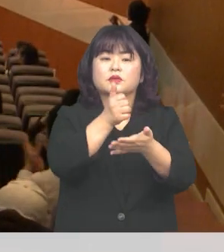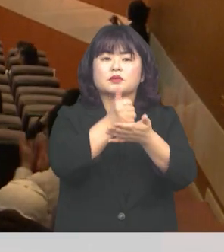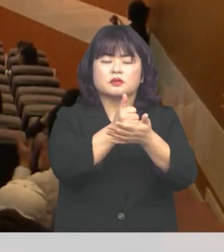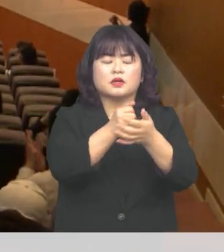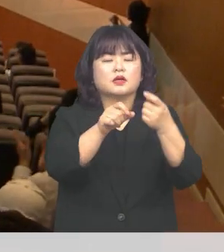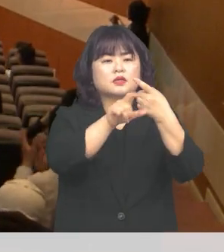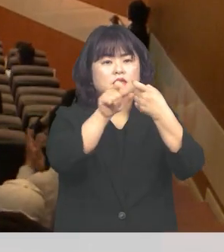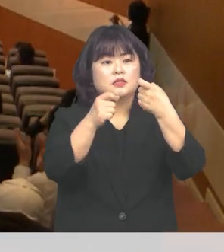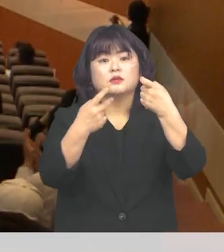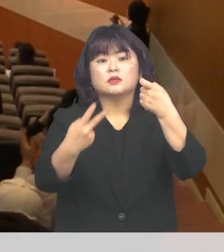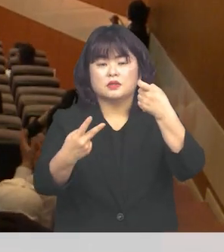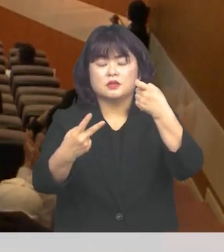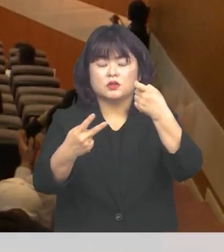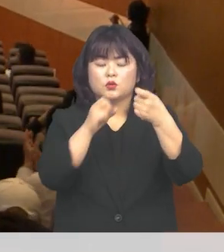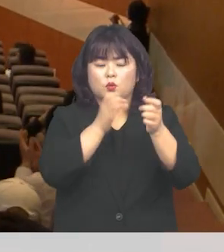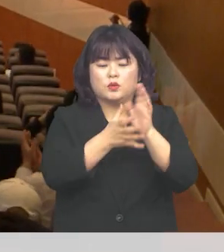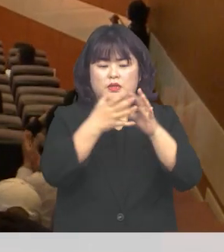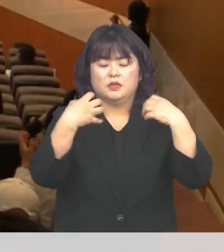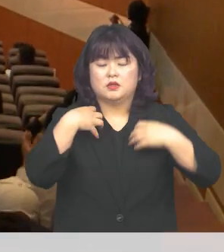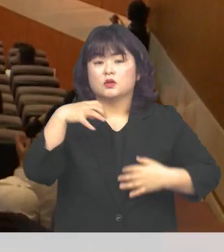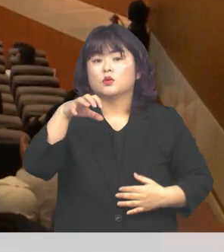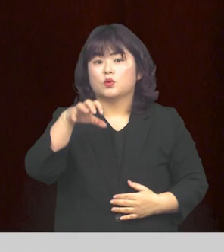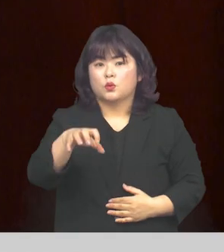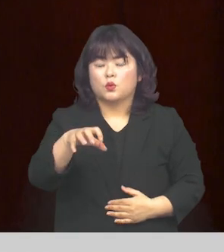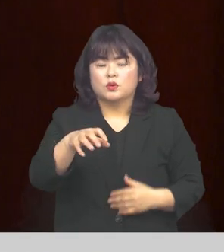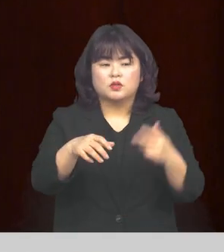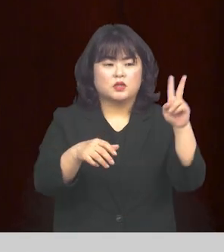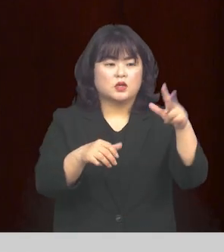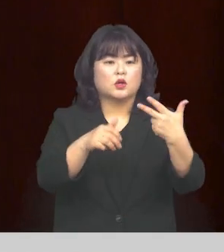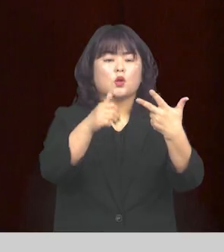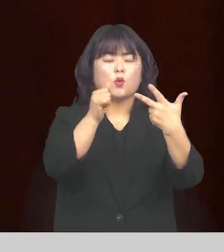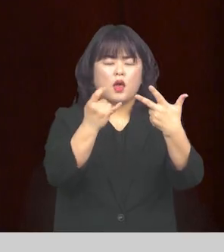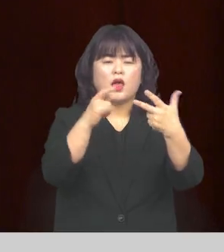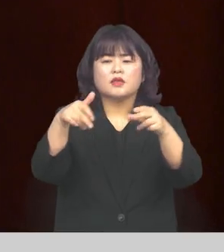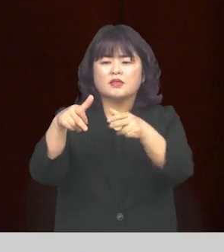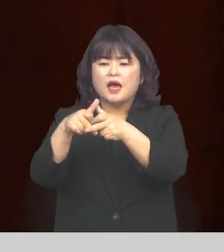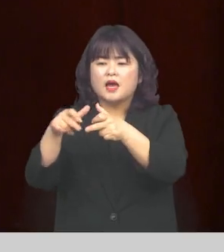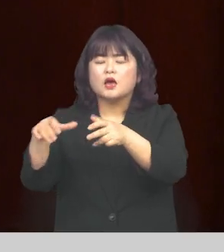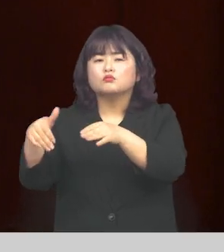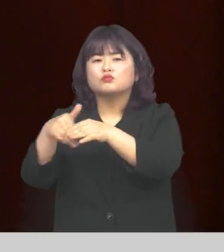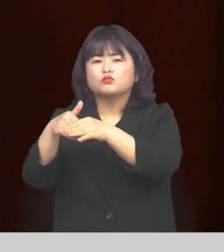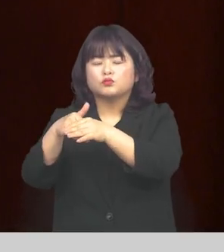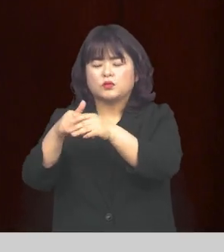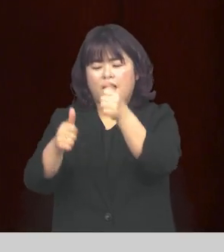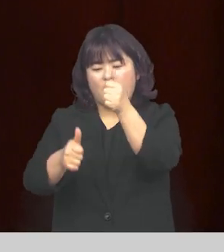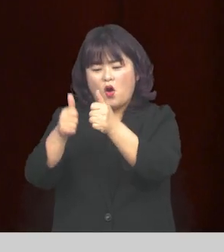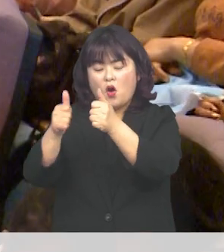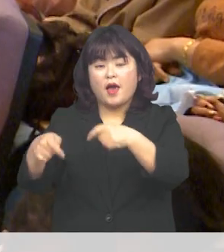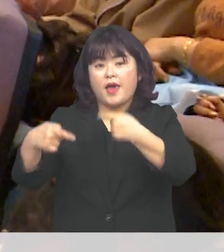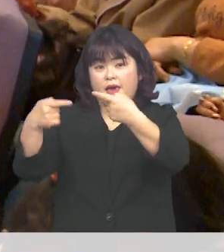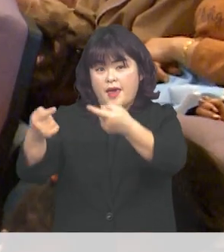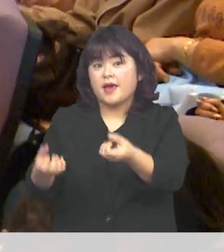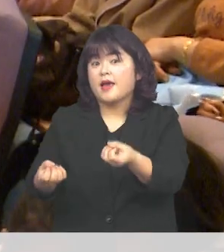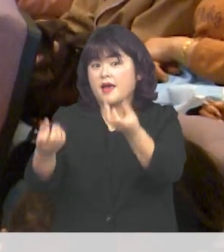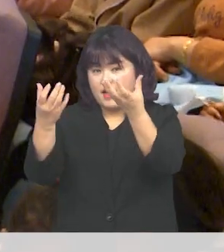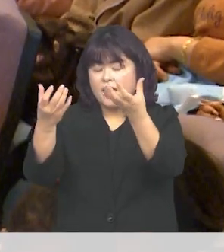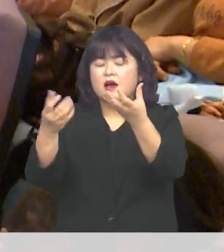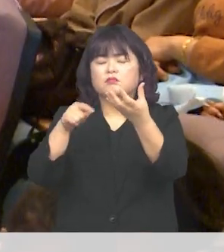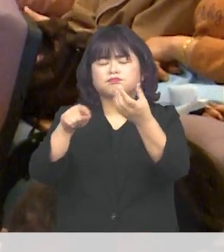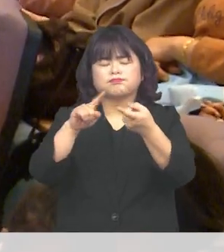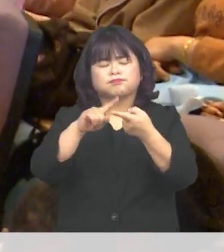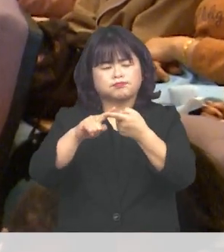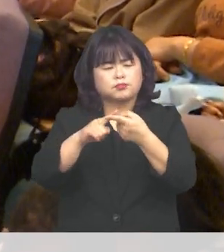이상일 용인특례시장은 지난 2일 시청 에이스홀에서 열린 제7회 장애인 문화예술 경연대회에 참석해